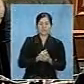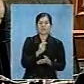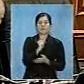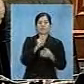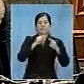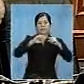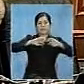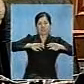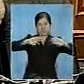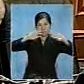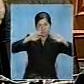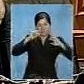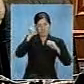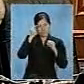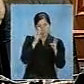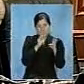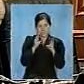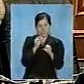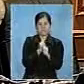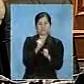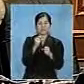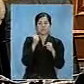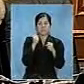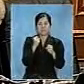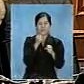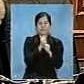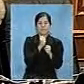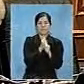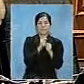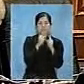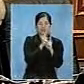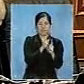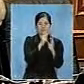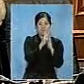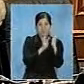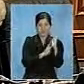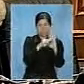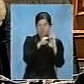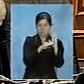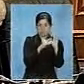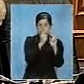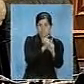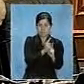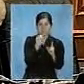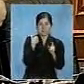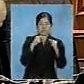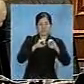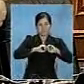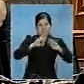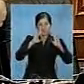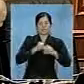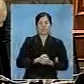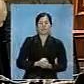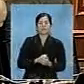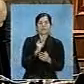ลจะพยายามทำงานภายใต้กรอบกฎหมายที่มีอยู่อย่างจำกัดเนี่ยนะครับอย่างสุดความสามารถเพื่อที่จะทำ